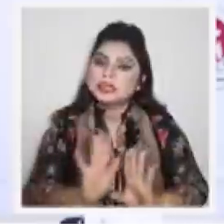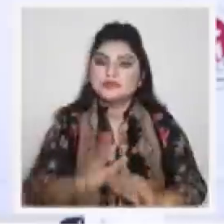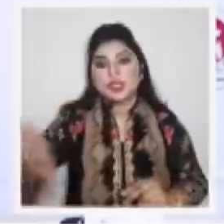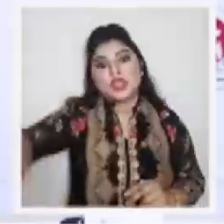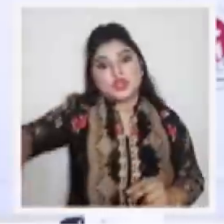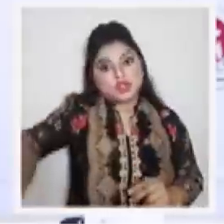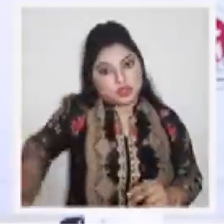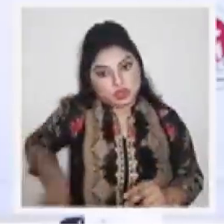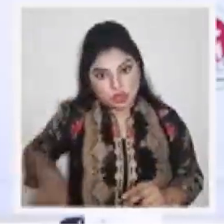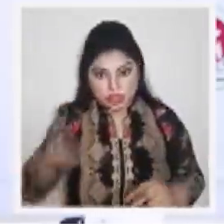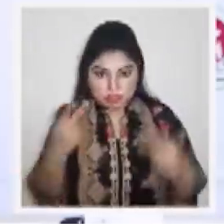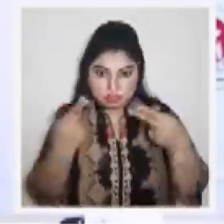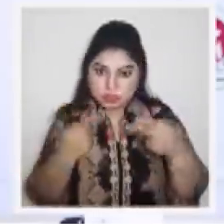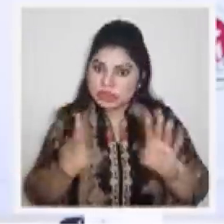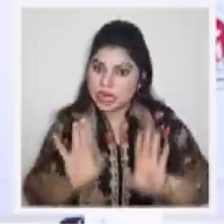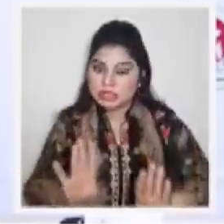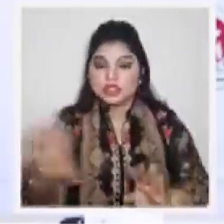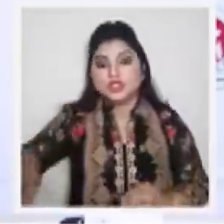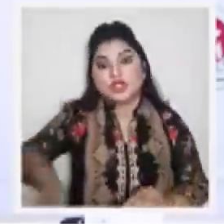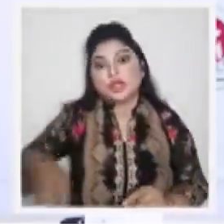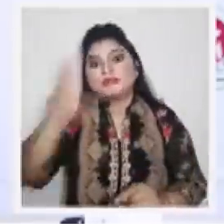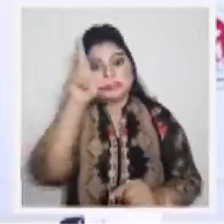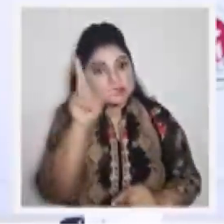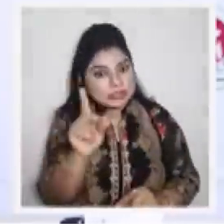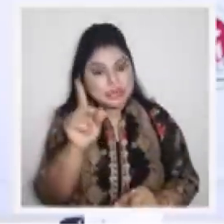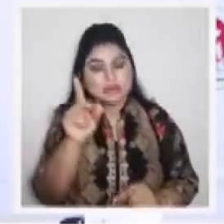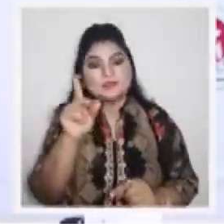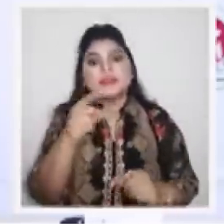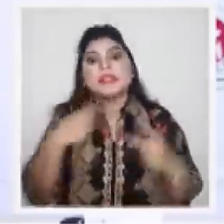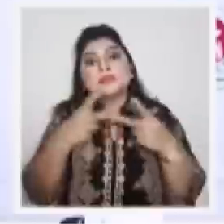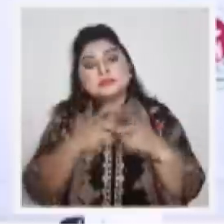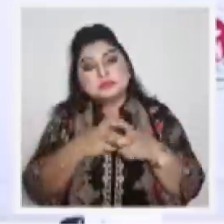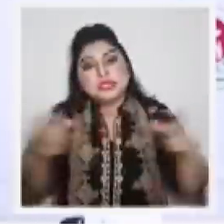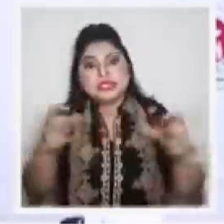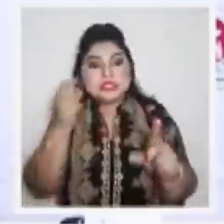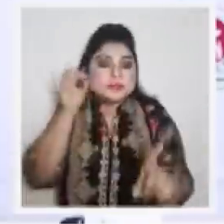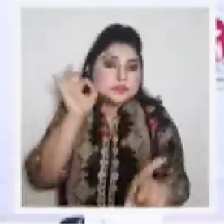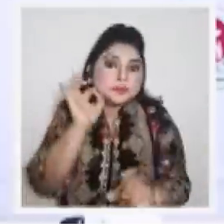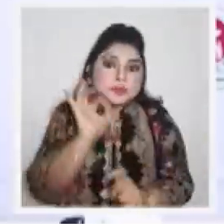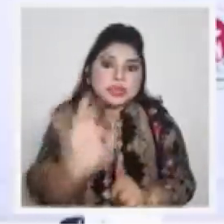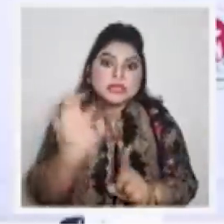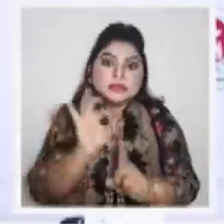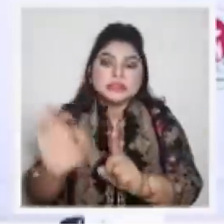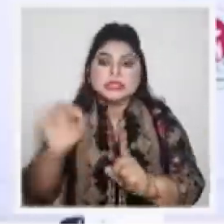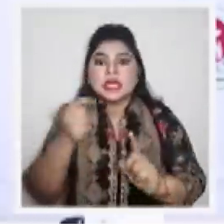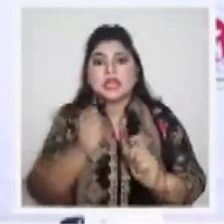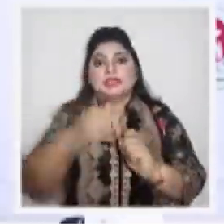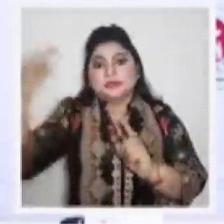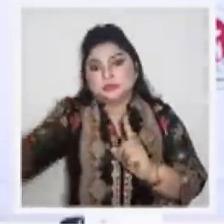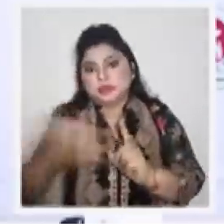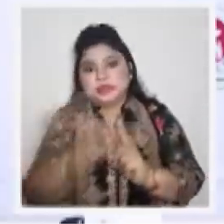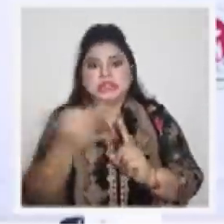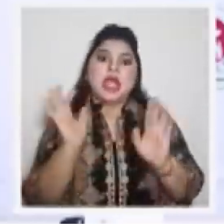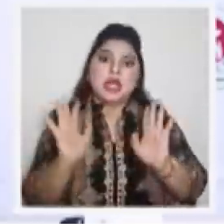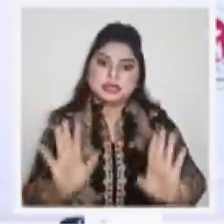396.5 10 লক্ষ মানুষের মধ্যে। এরপরের ডিভিশন হলো চট্টগ্রাম, যেখানে অ্যাটাক রেট সেকেন্ড হাইয়েস্ট